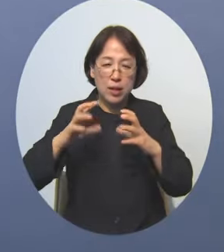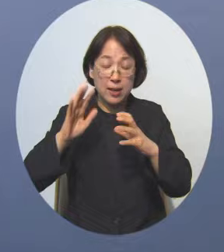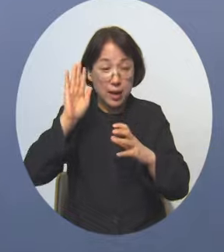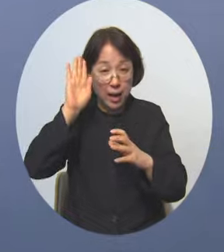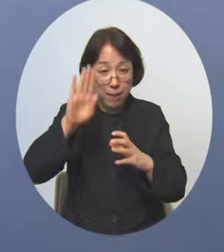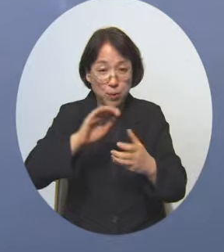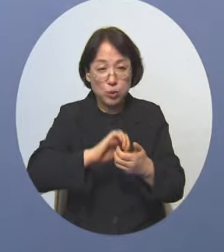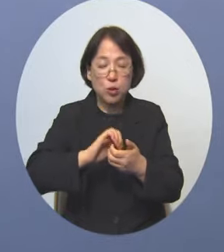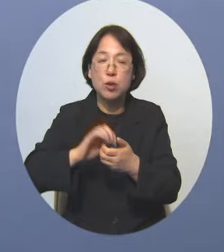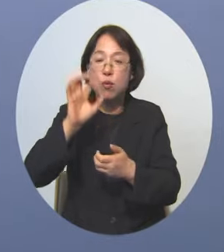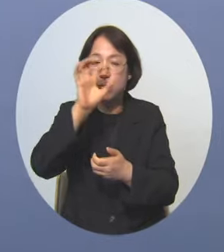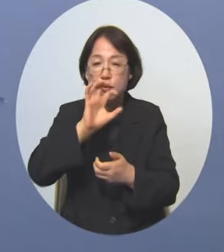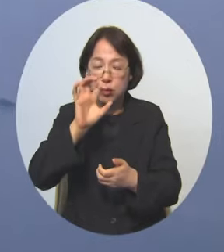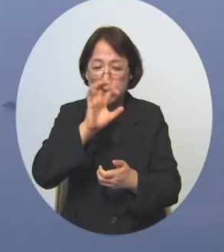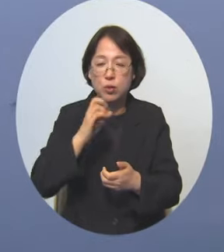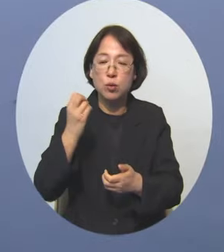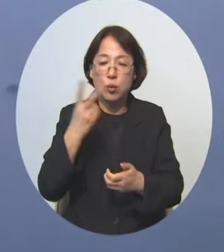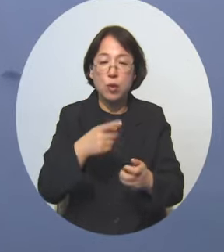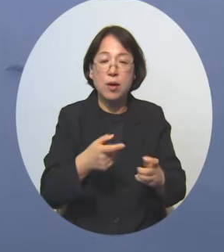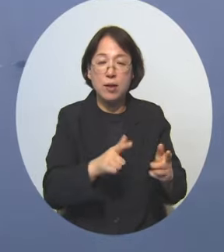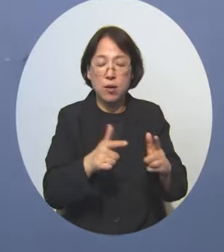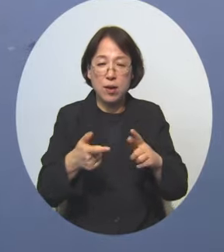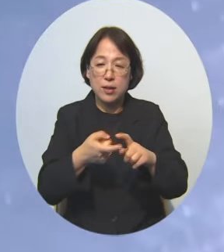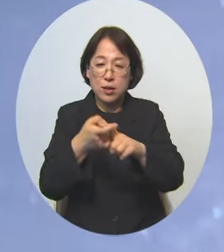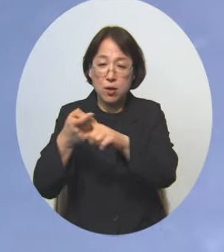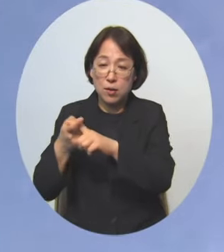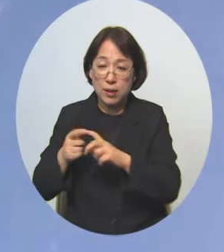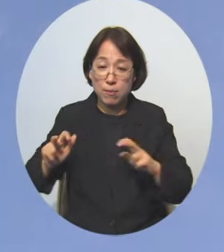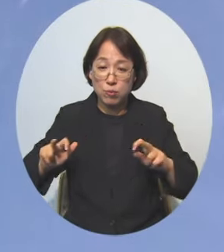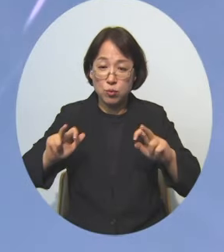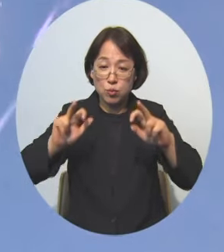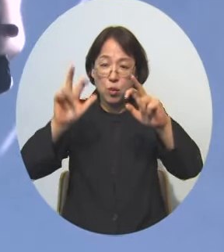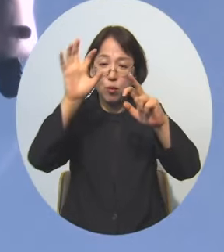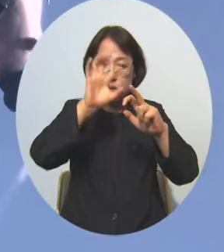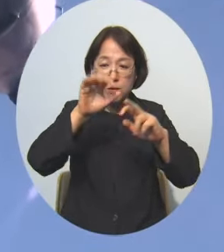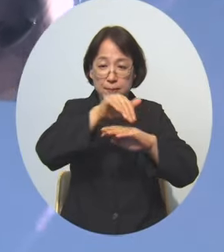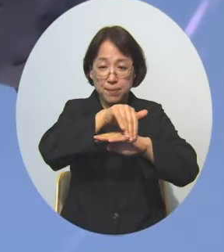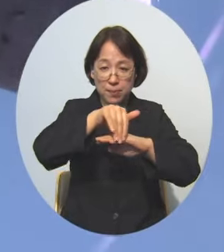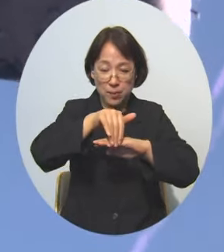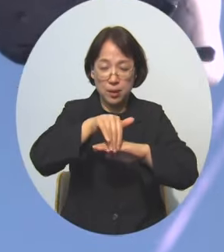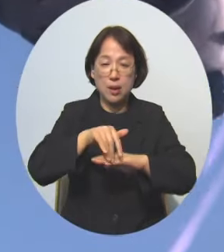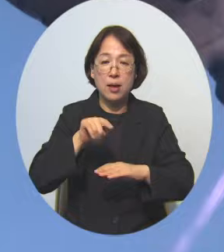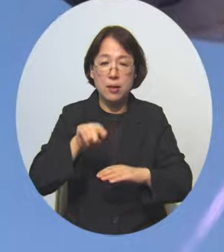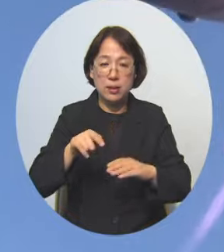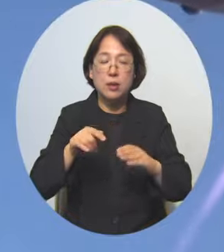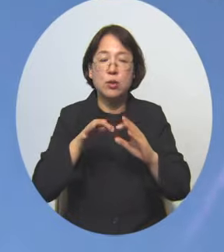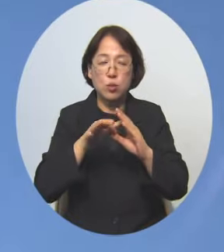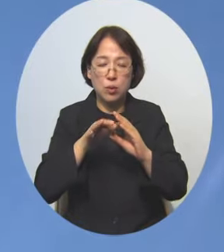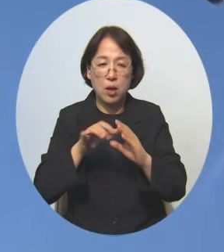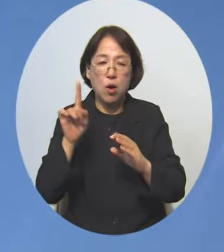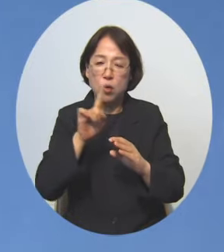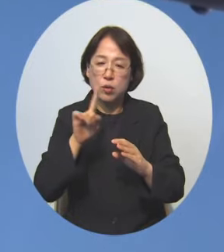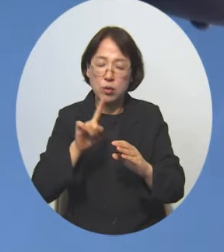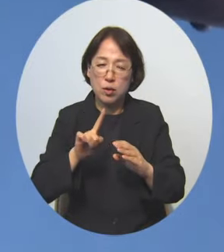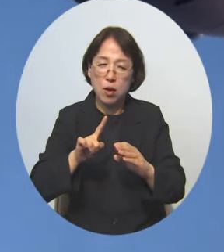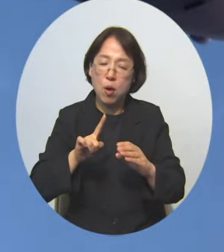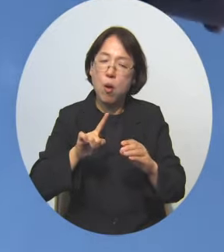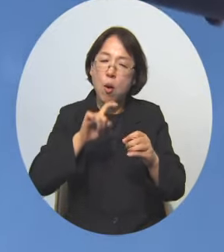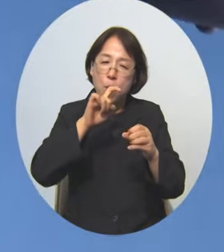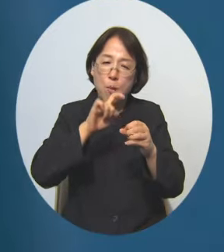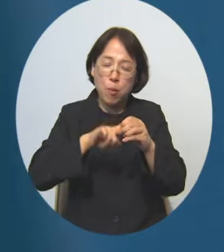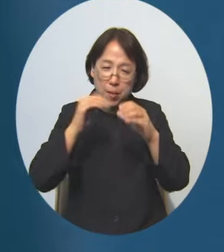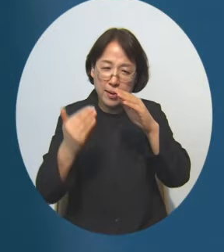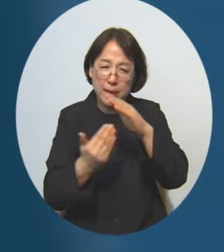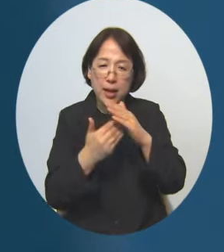정례적인 훈련과 더불어 다양한 연합 공중 훈련을 실시할 방침입니다. 이를 통해 어떠한 작전적 목표도 달성할